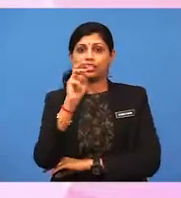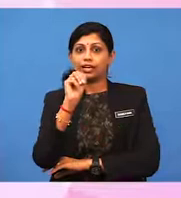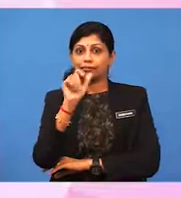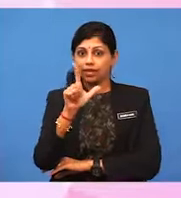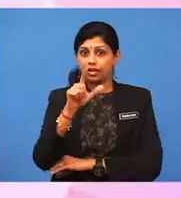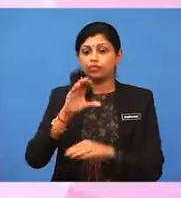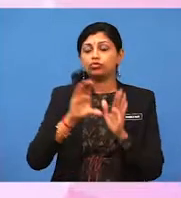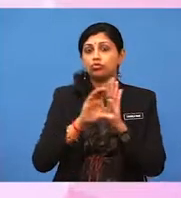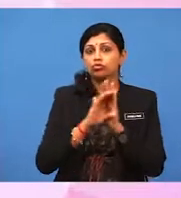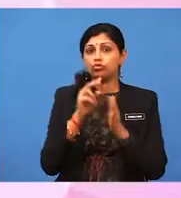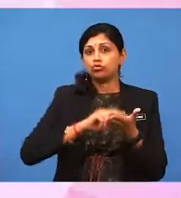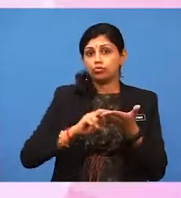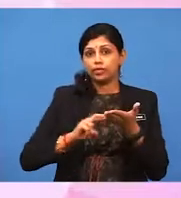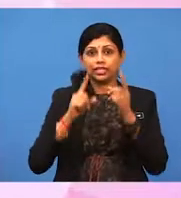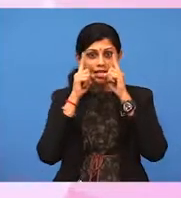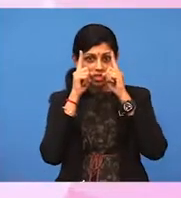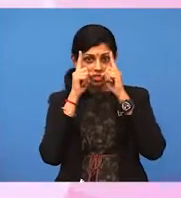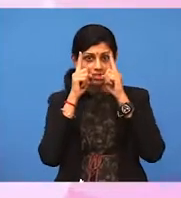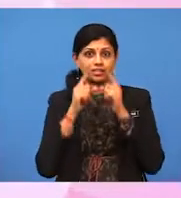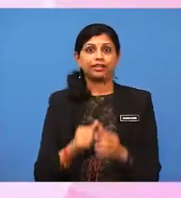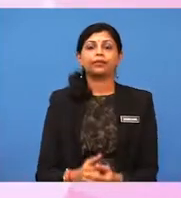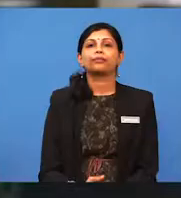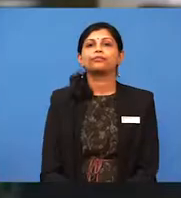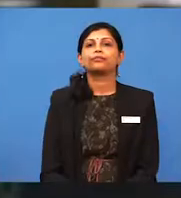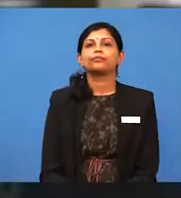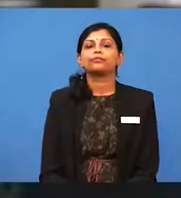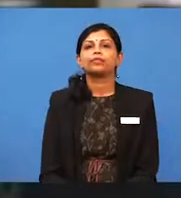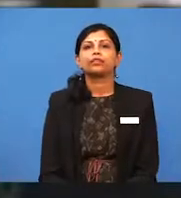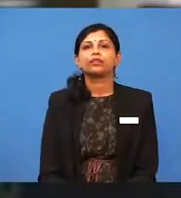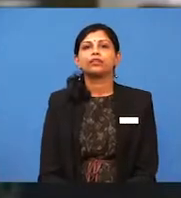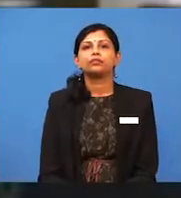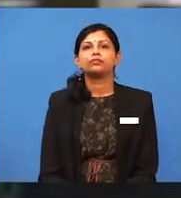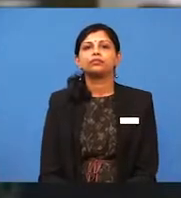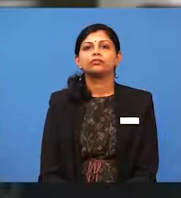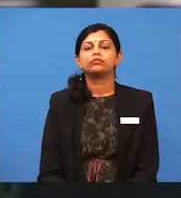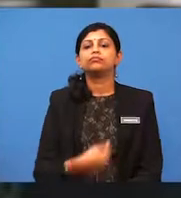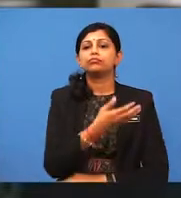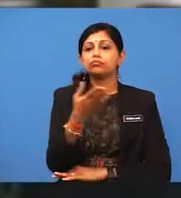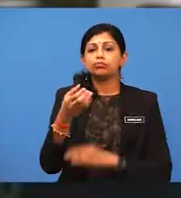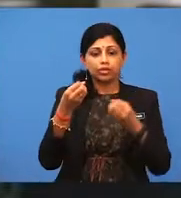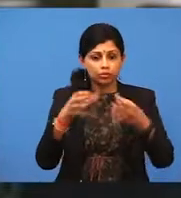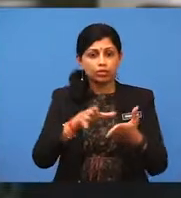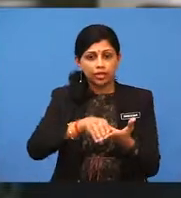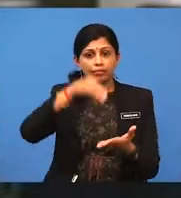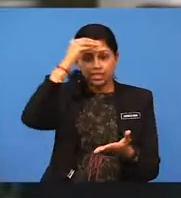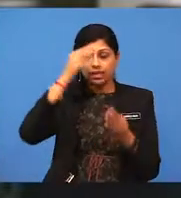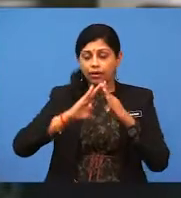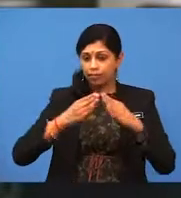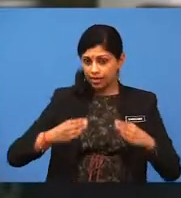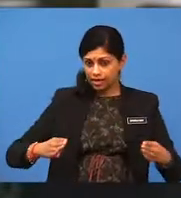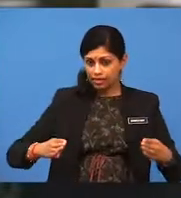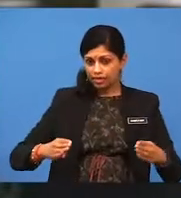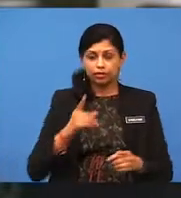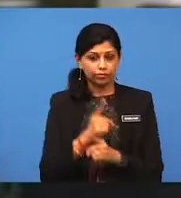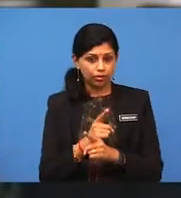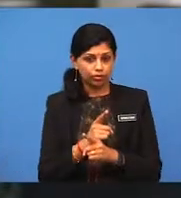Python, C++ dan lain-lain lagi. Murid-murid telah mempelajari bahasa pengaturcaraan Scratch